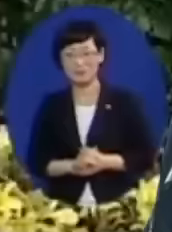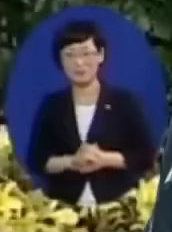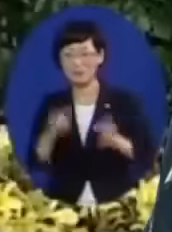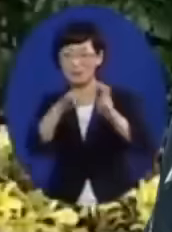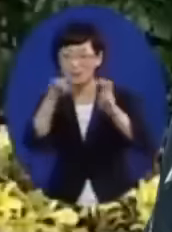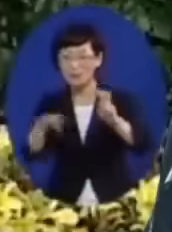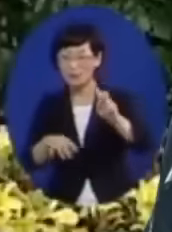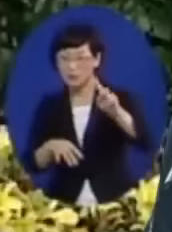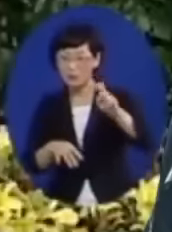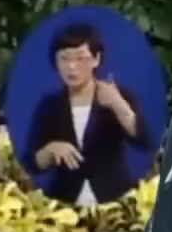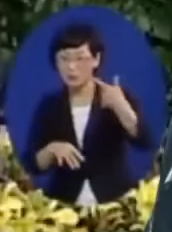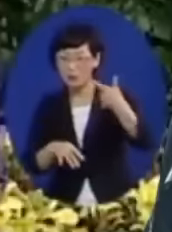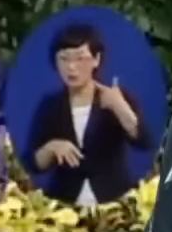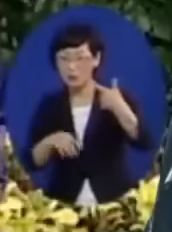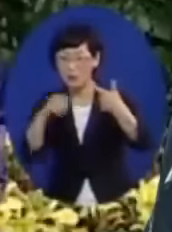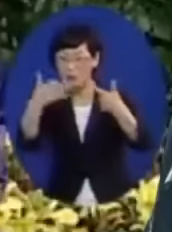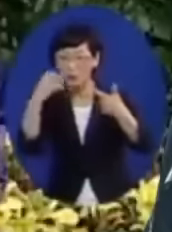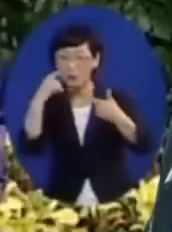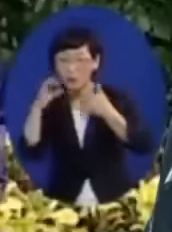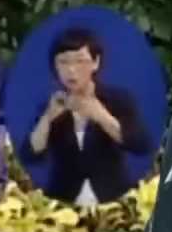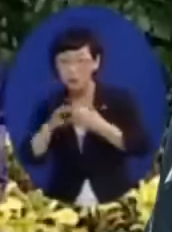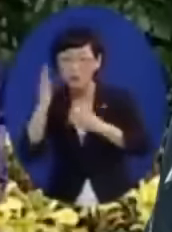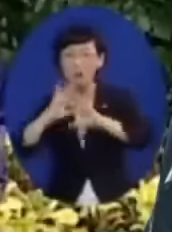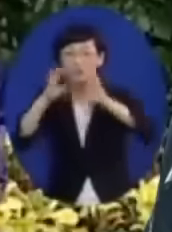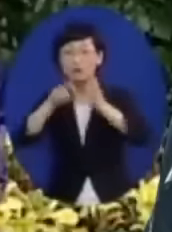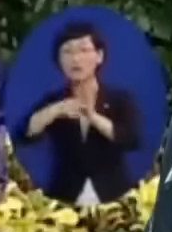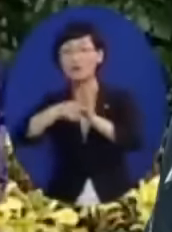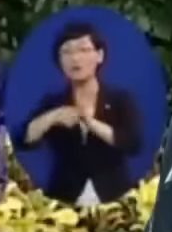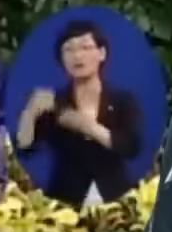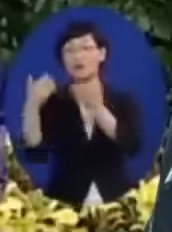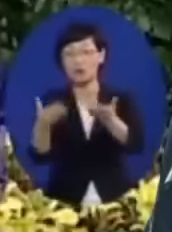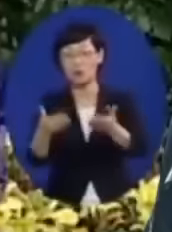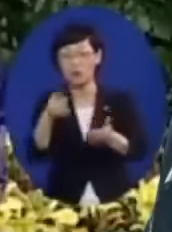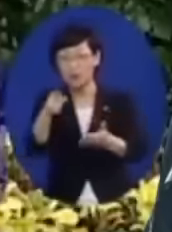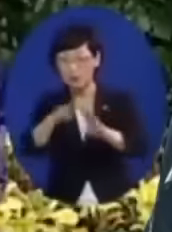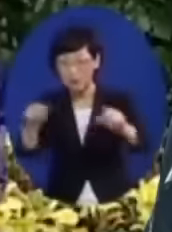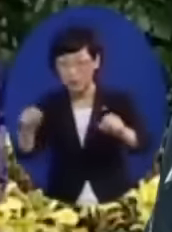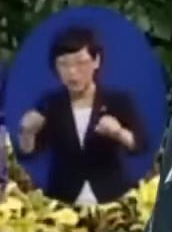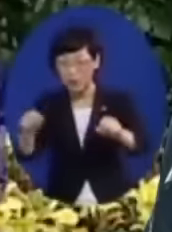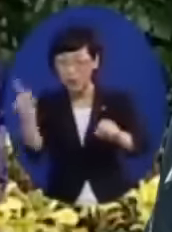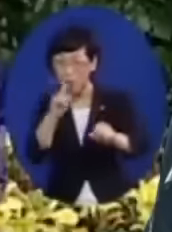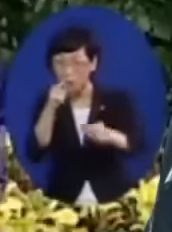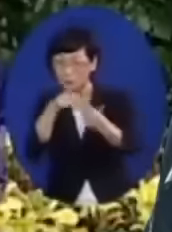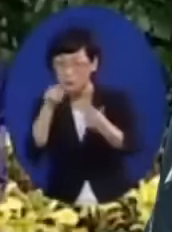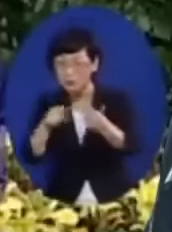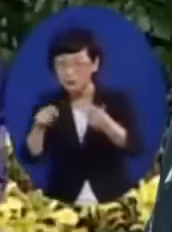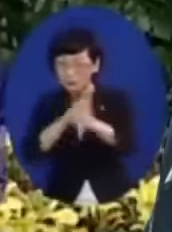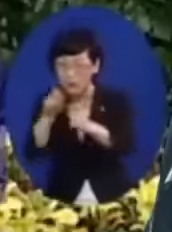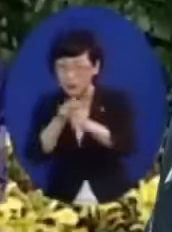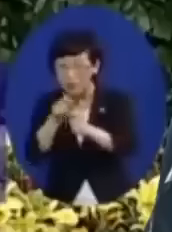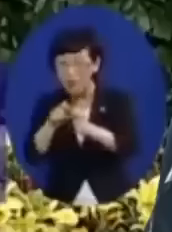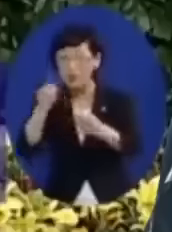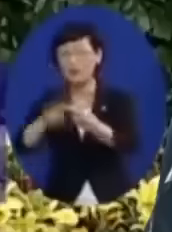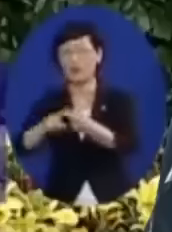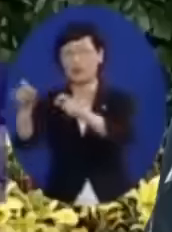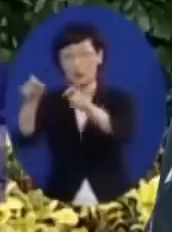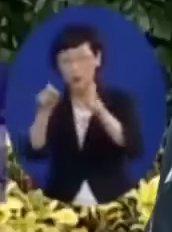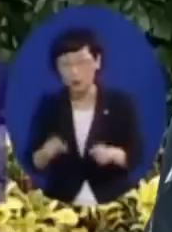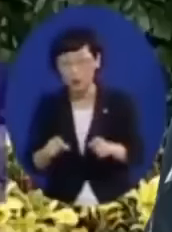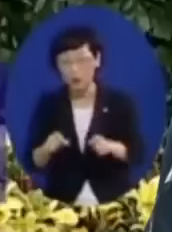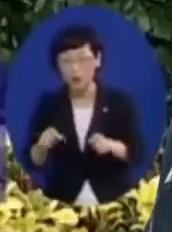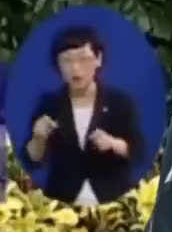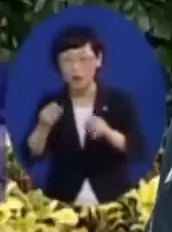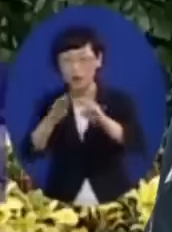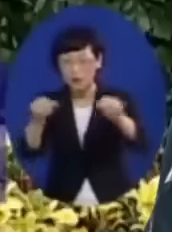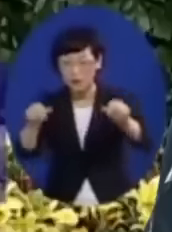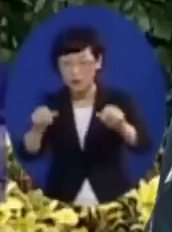마태복음 16장 19절에 내가 천국 열쇠를 내게 주리니 내가 땅에서 무엇이든지 매면 하늘에서도 매일 것이요 내가 땅에서